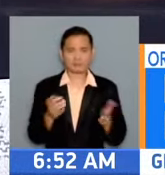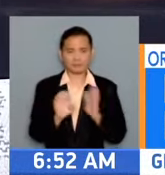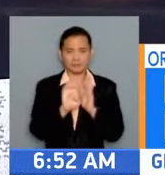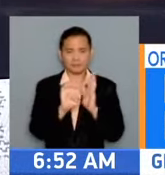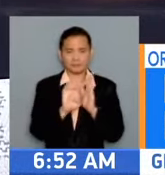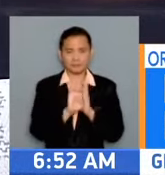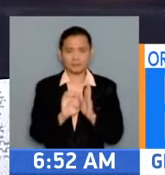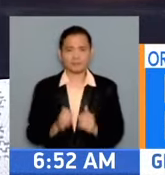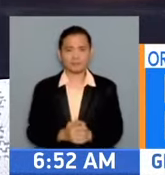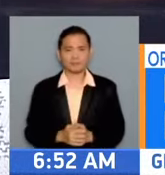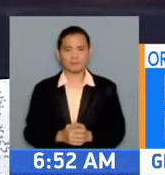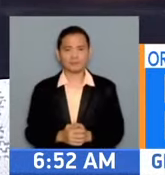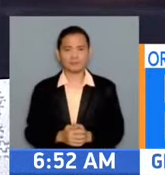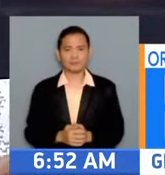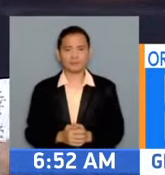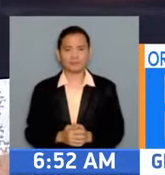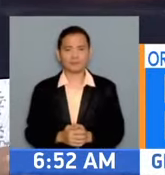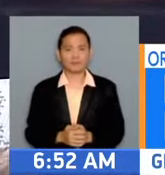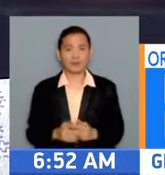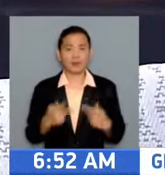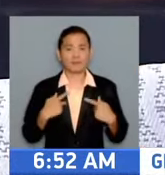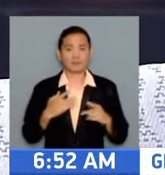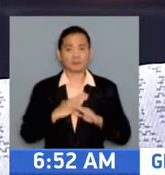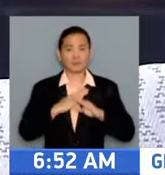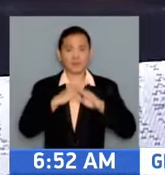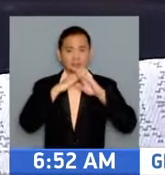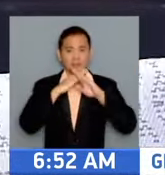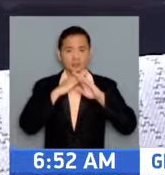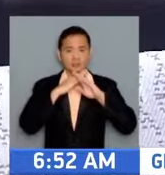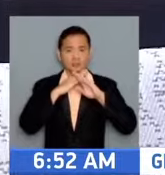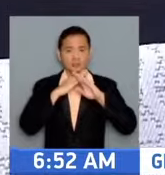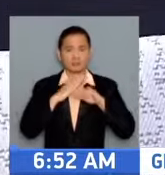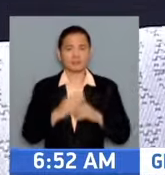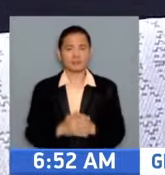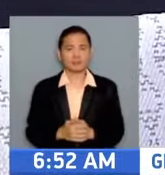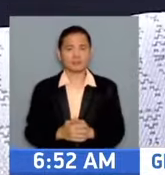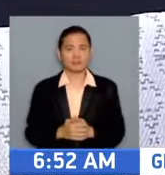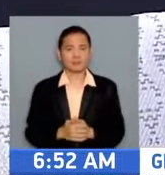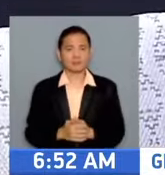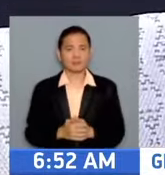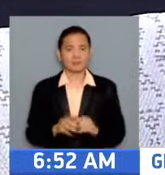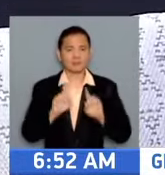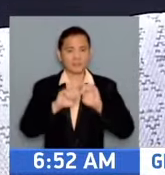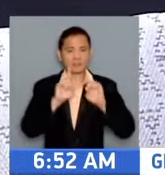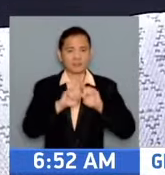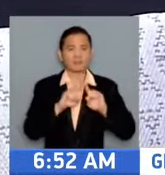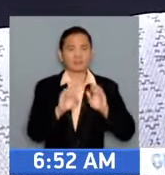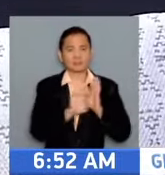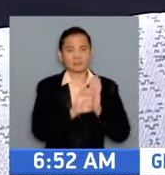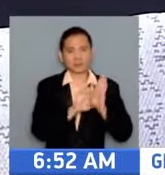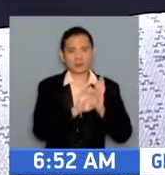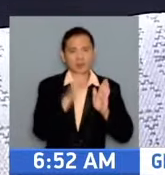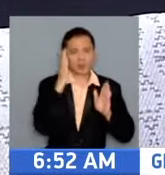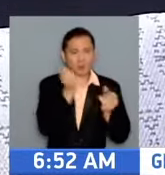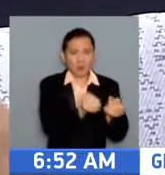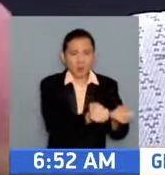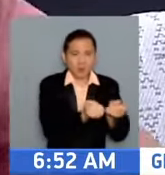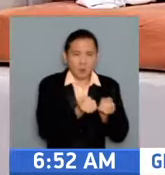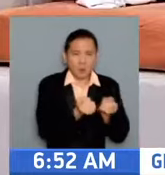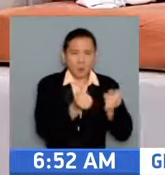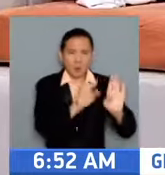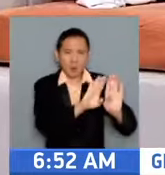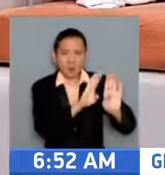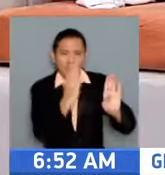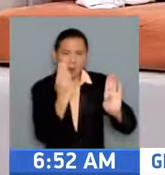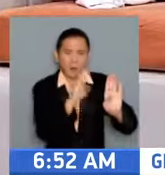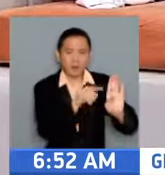protection na to, itong device na to. Yes, pwede rin sa mga corner. Tables natin at sa mga corners na ating mga kagamitan sa bahay. So, isa